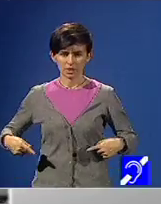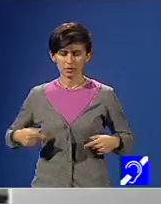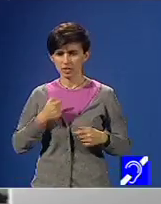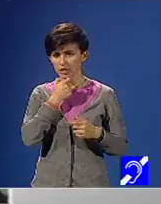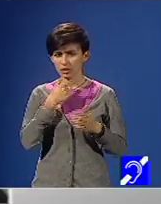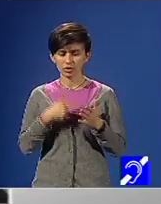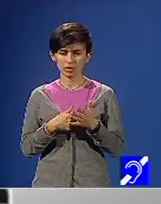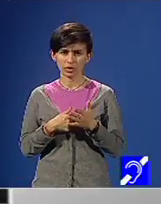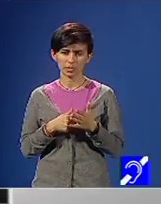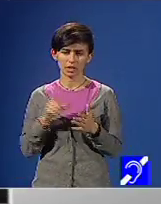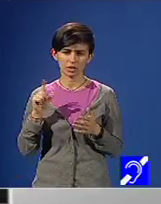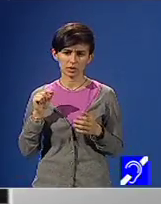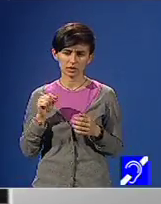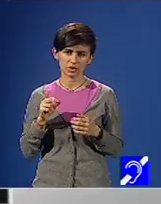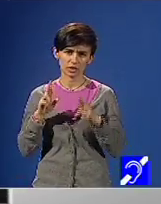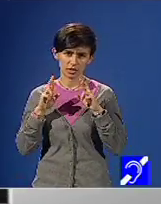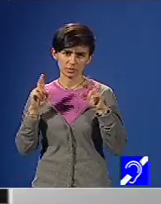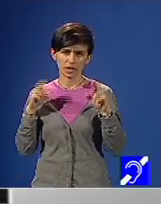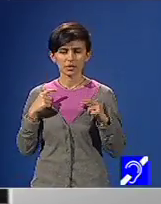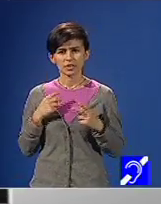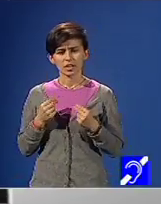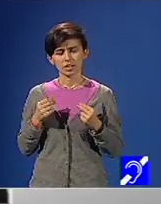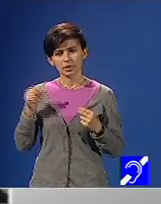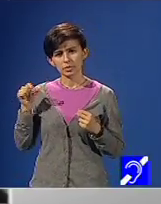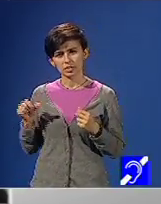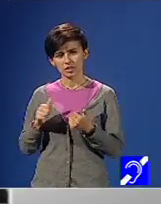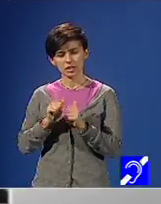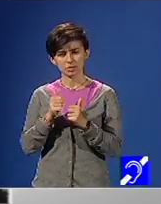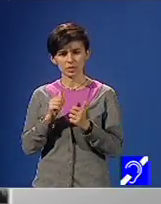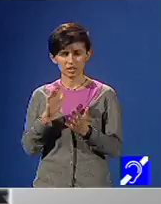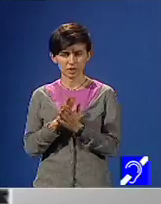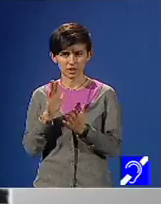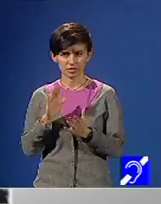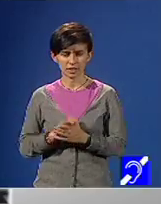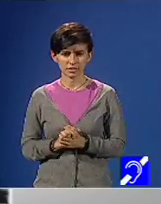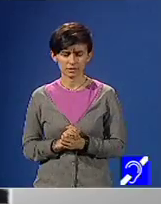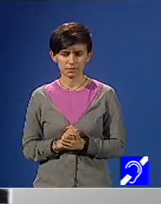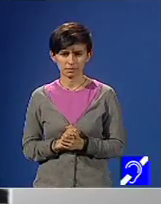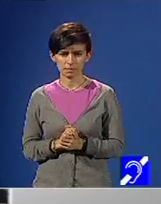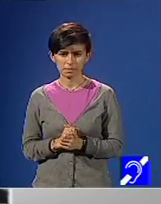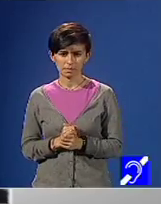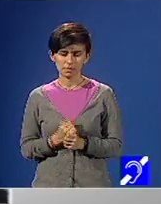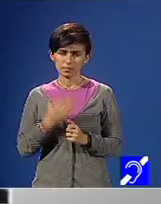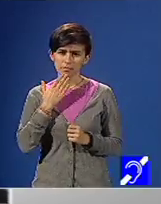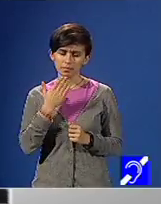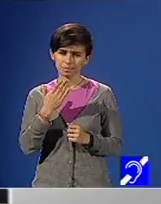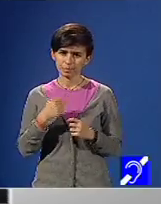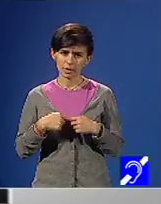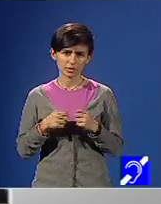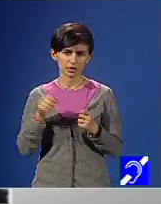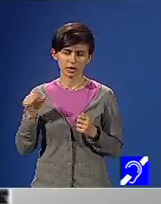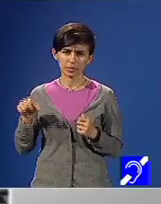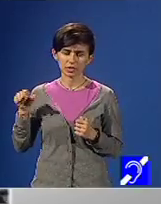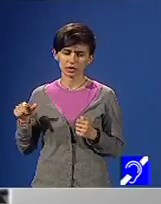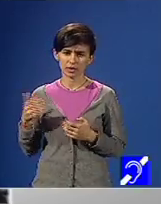mulți sportivi calificați la toate sporturile practicate. Mulțumim pe această cale tuturor celor care